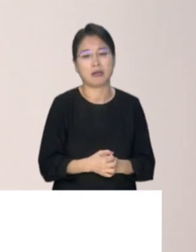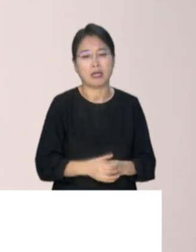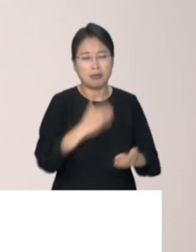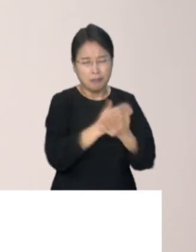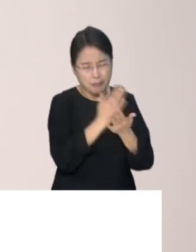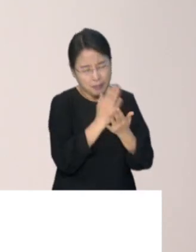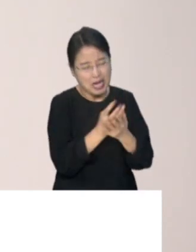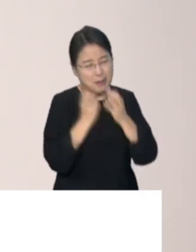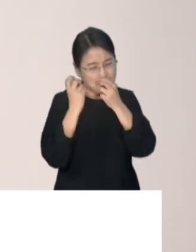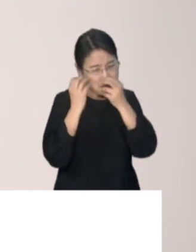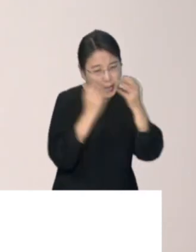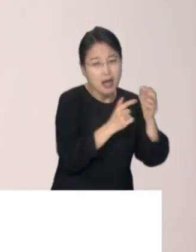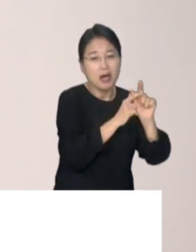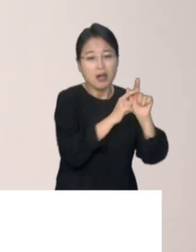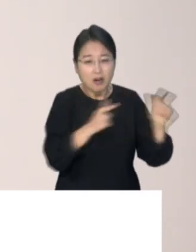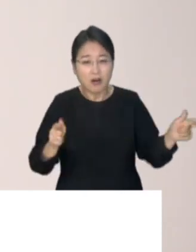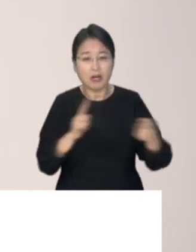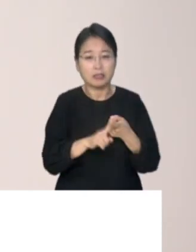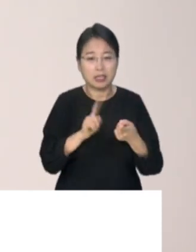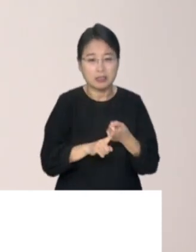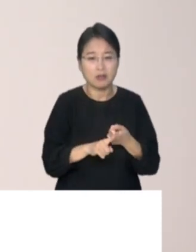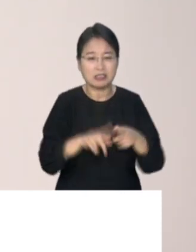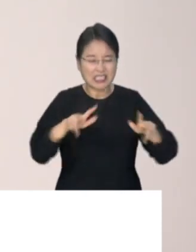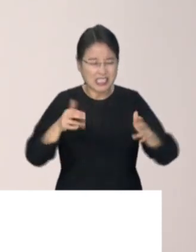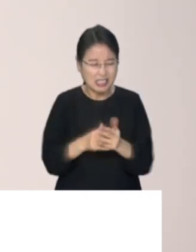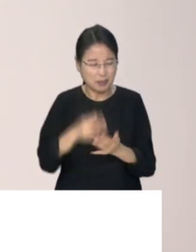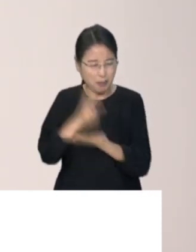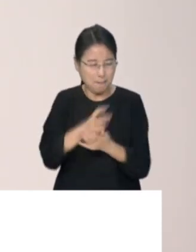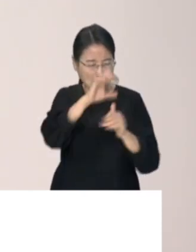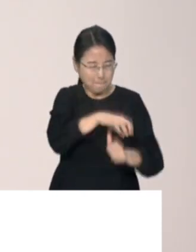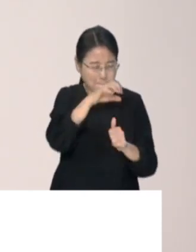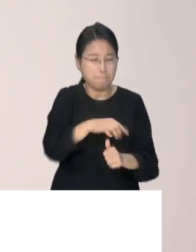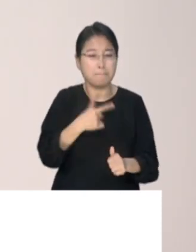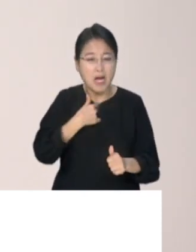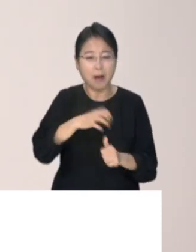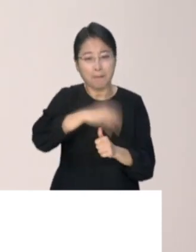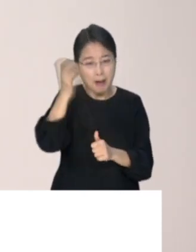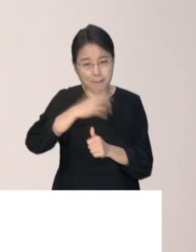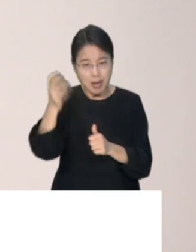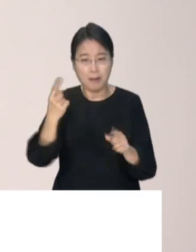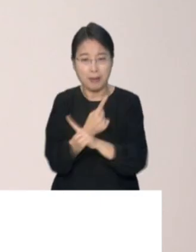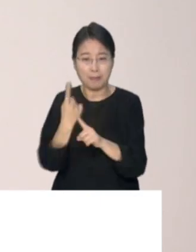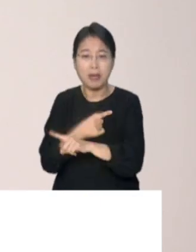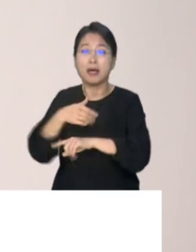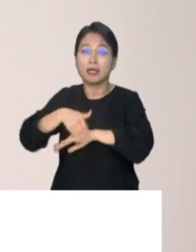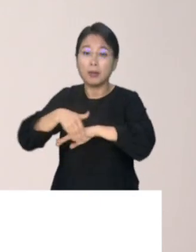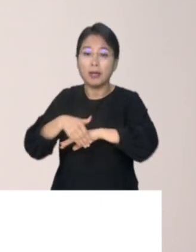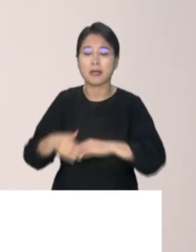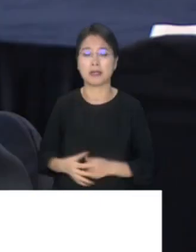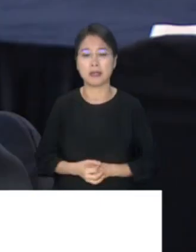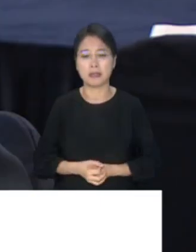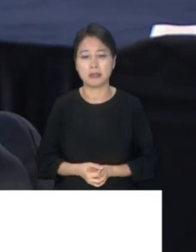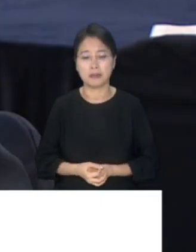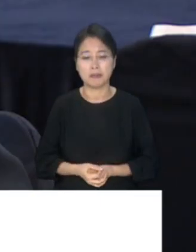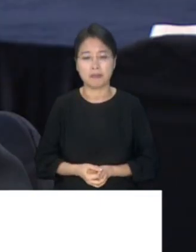다양한 그동안의 우리를 좀 경직되게 만들었던 제도들을 개선하겠다는 내용이 담겨져